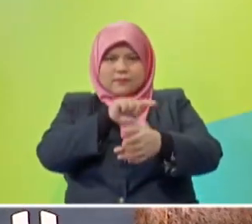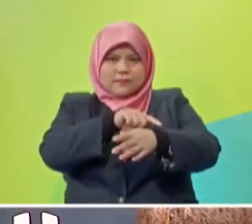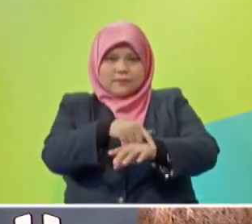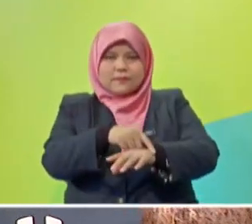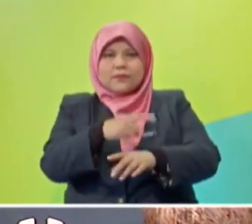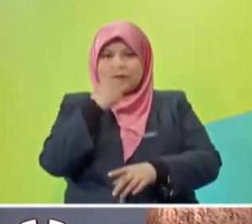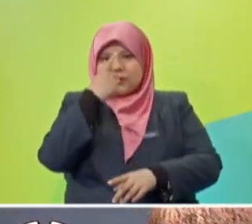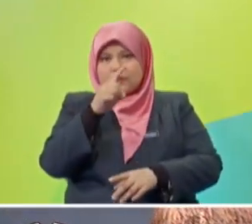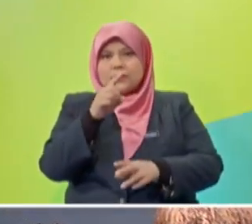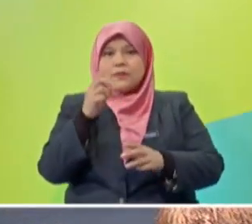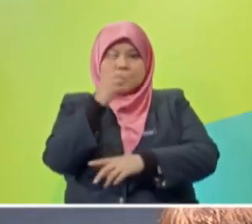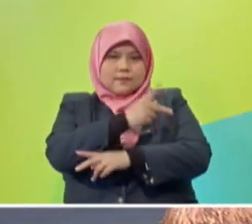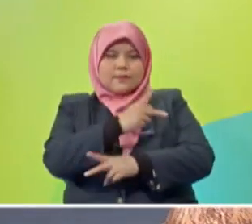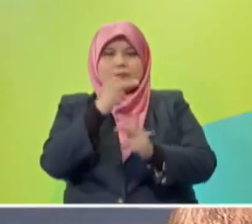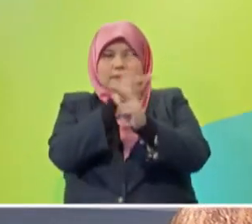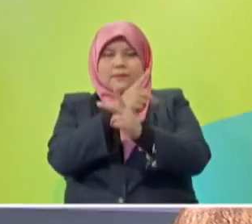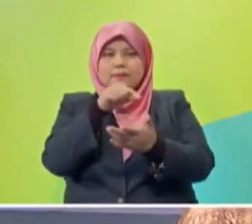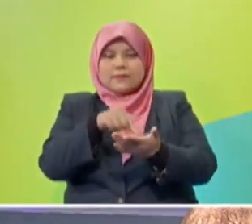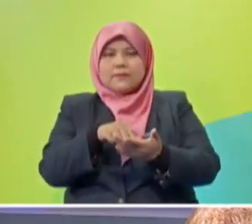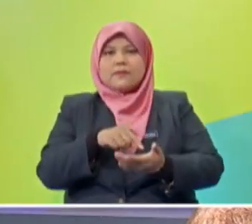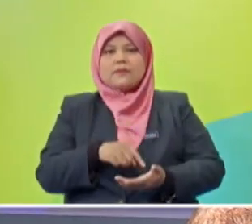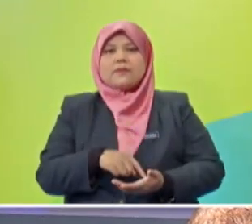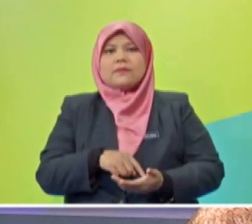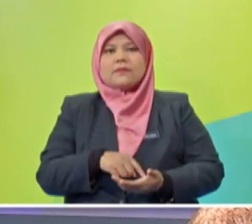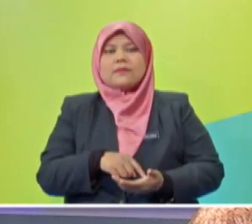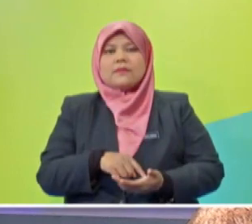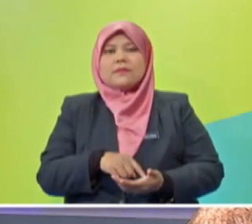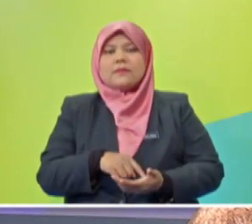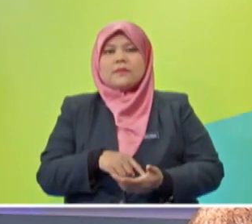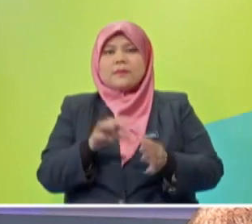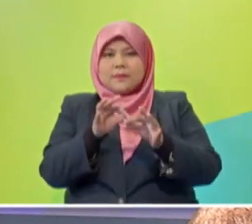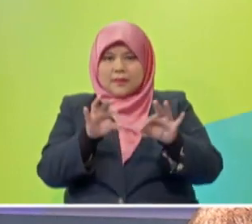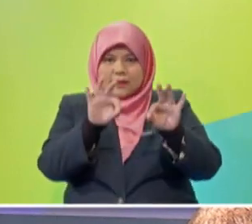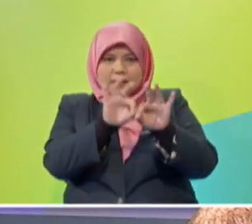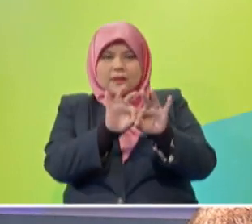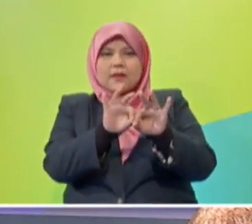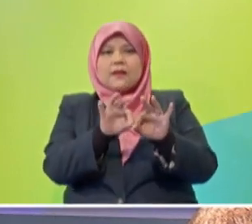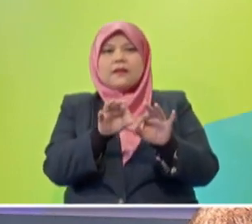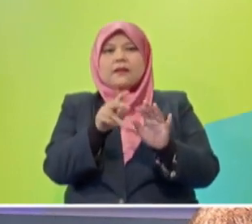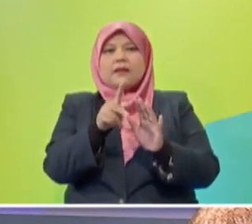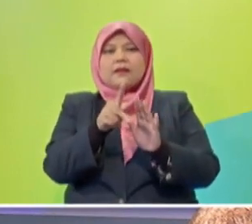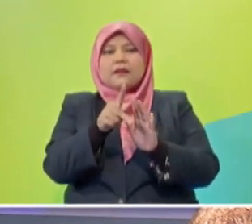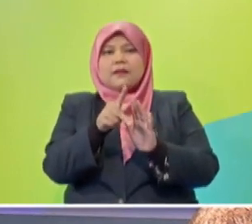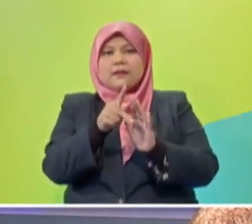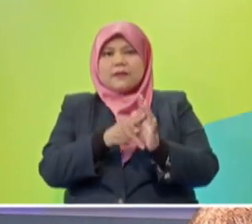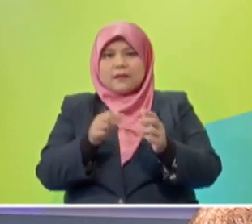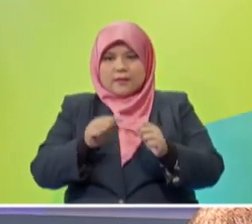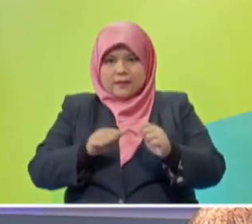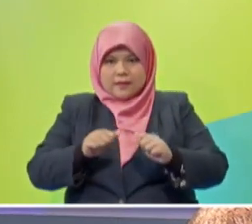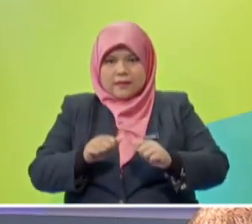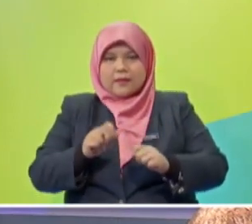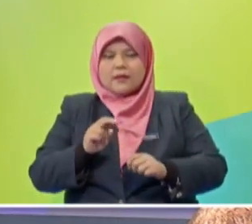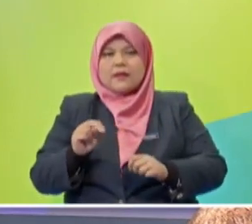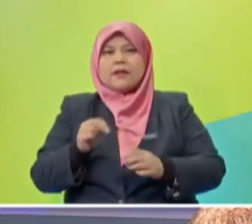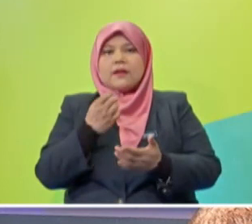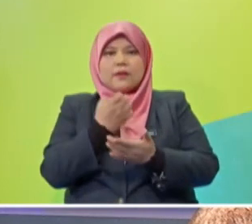untuk segmen kali ini, saya percaya kita akan beralih kepada subtopik seterusnya, iaitu kepentingan kegiatan ekonomi di Malaysia. Jadi Cikgu Afifah,